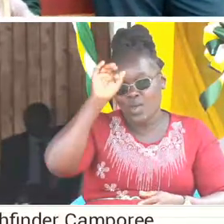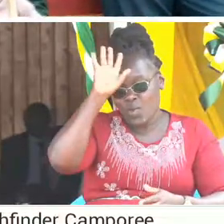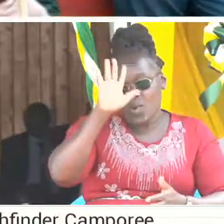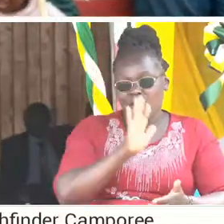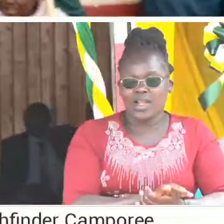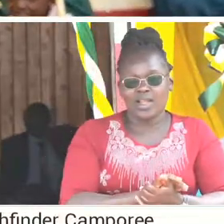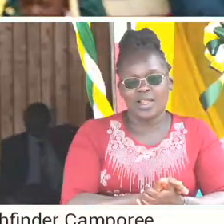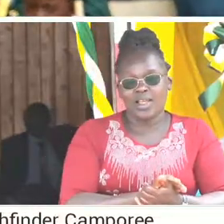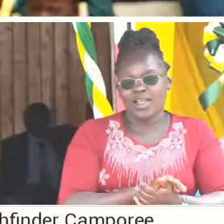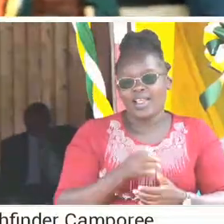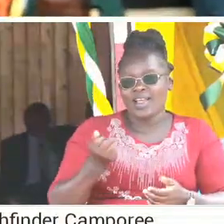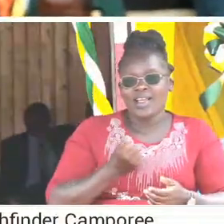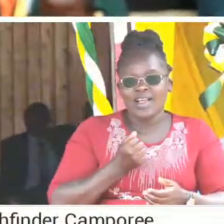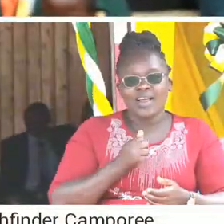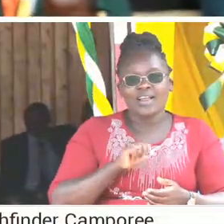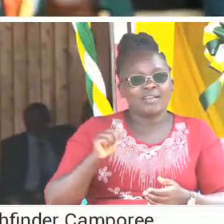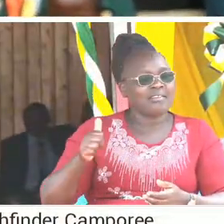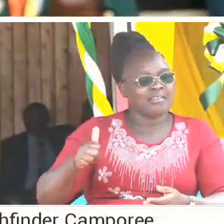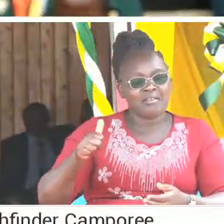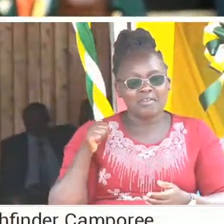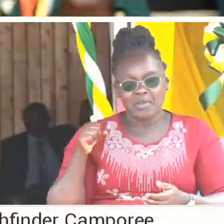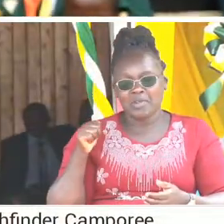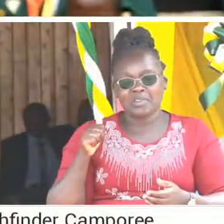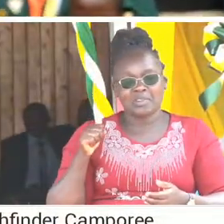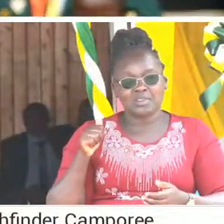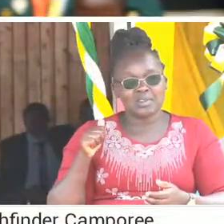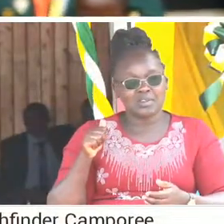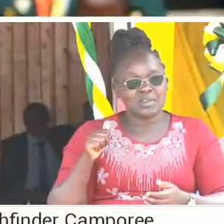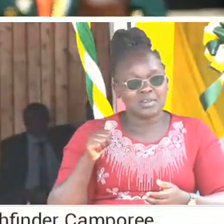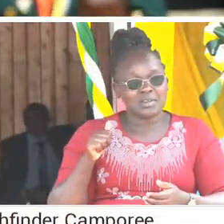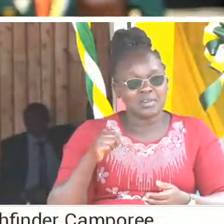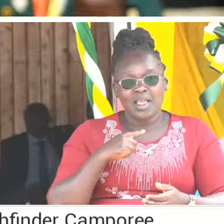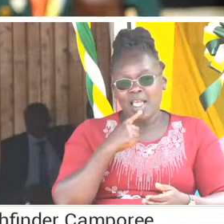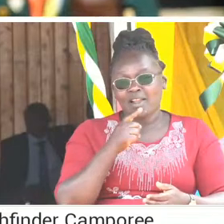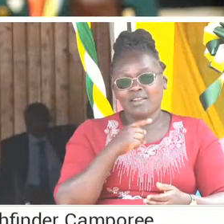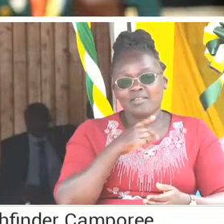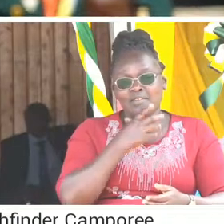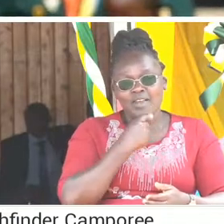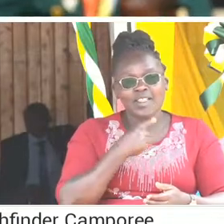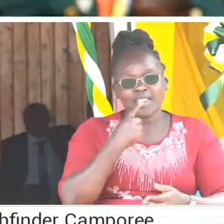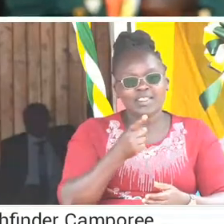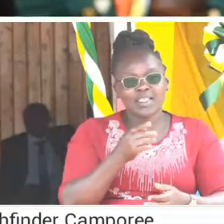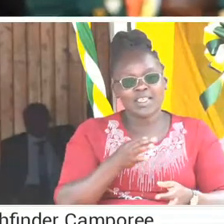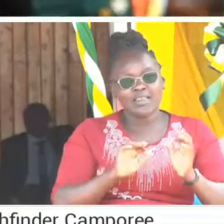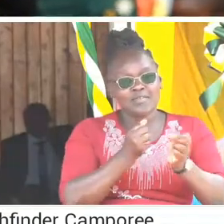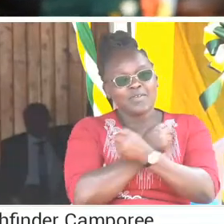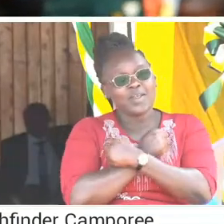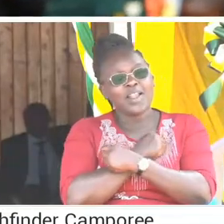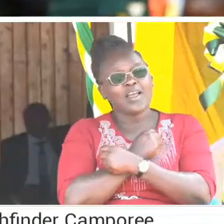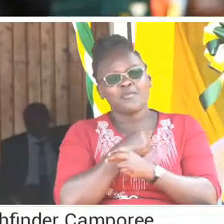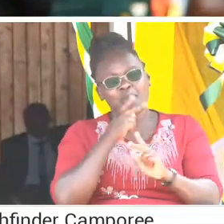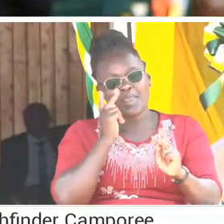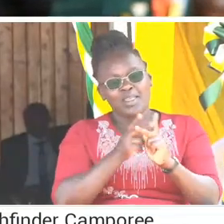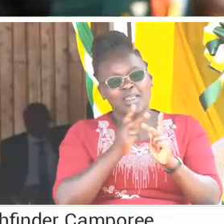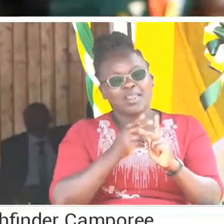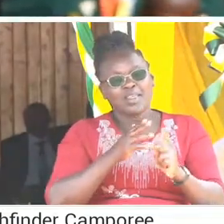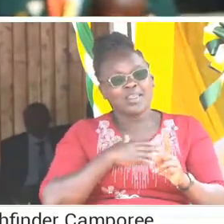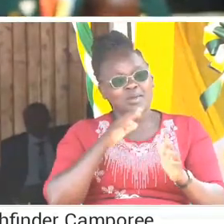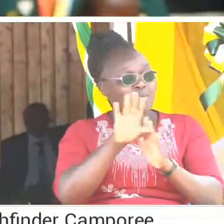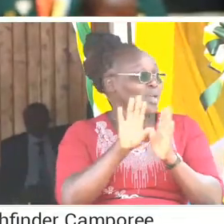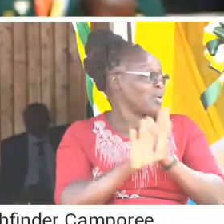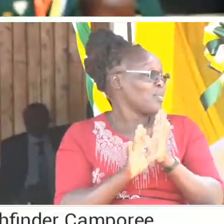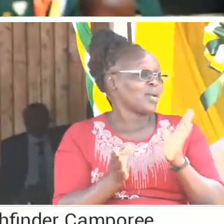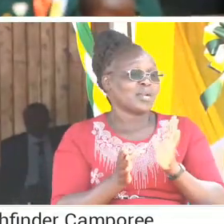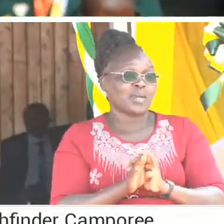Mtoto akakataa. Baba akamwambia, jamani, ukinipenda shika amri zangu, ruka. Mtoto akasema, daddy ni mbali. Mtoto